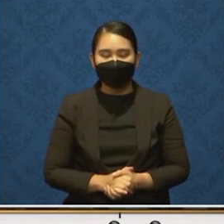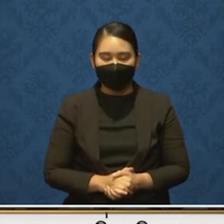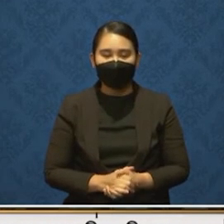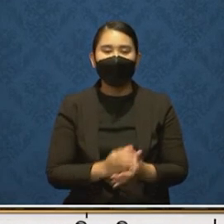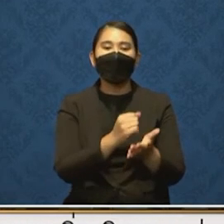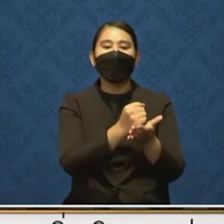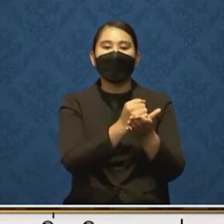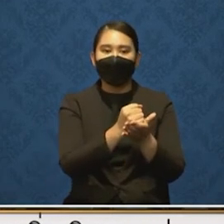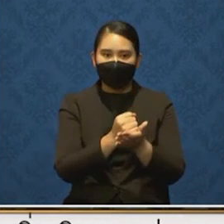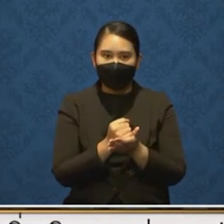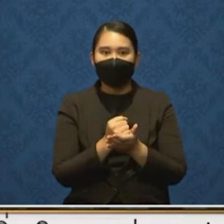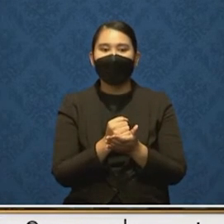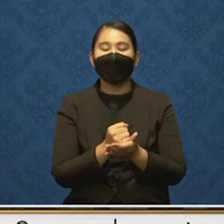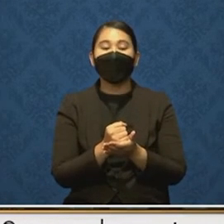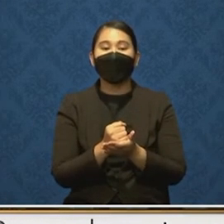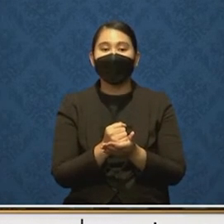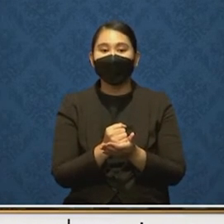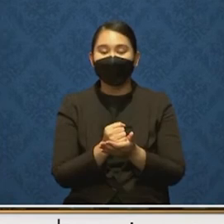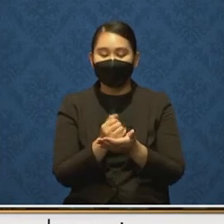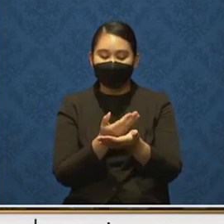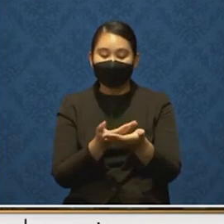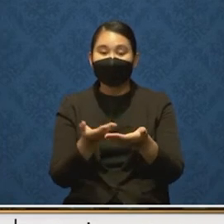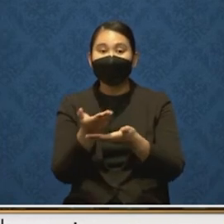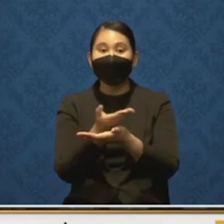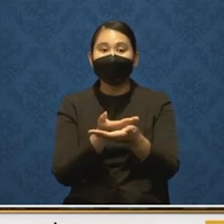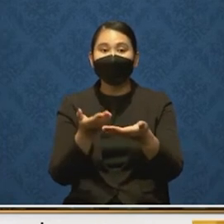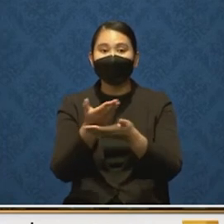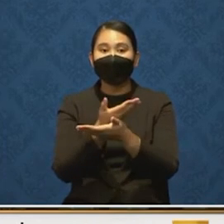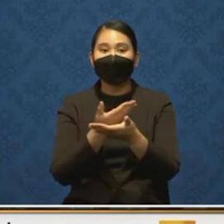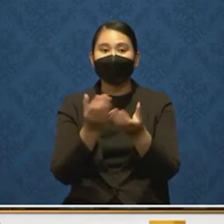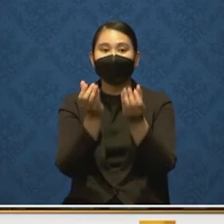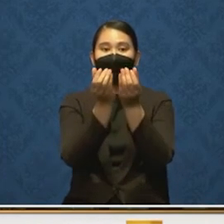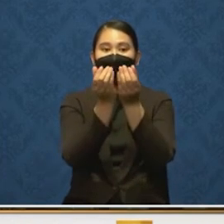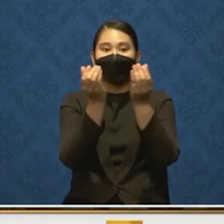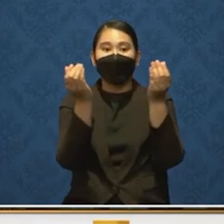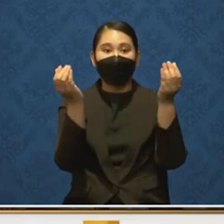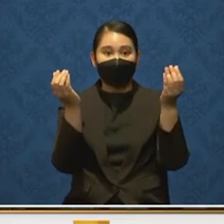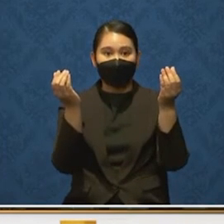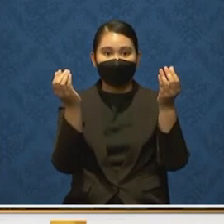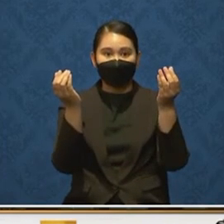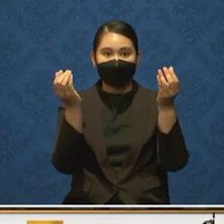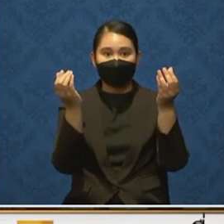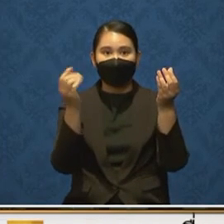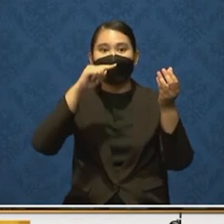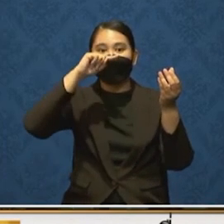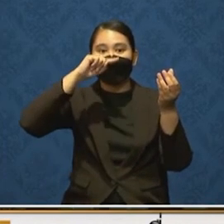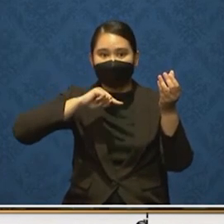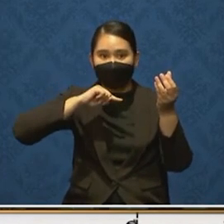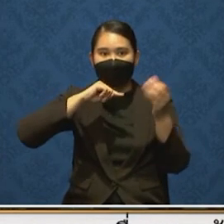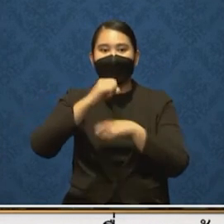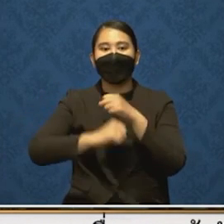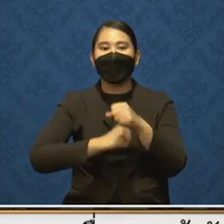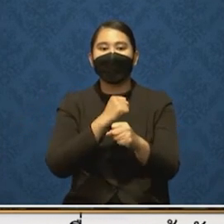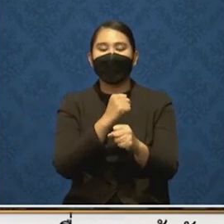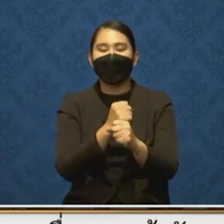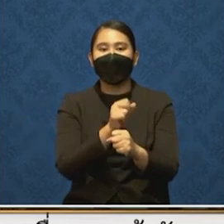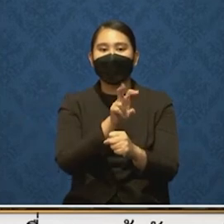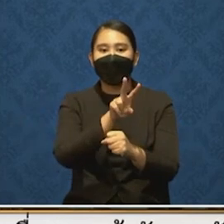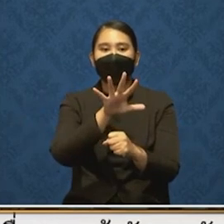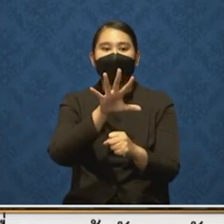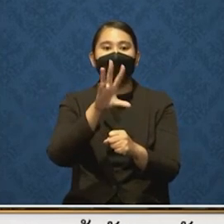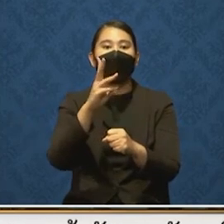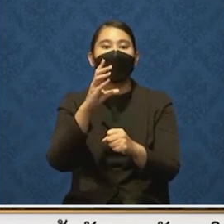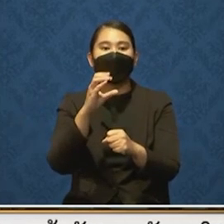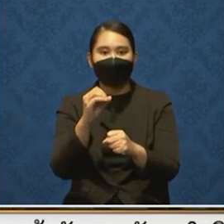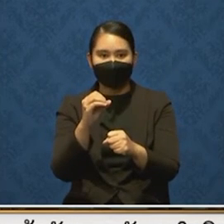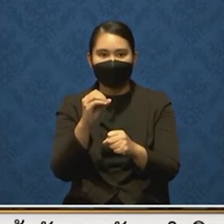วยคุณอีพิจนา รชธสรูลนะครับแ่งราชนะจากไยผู้รก 2560 número